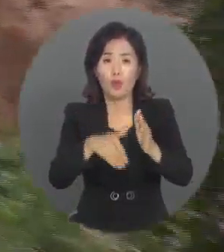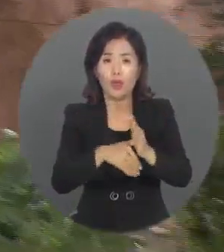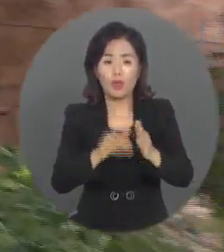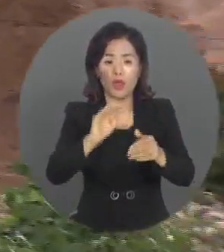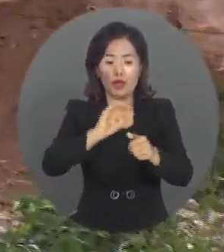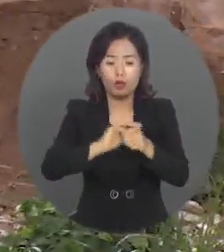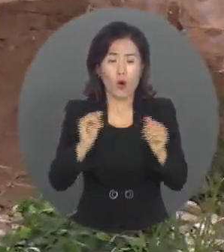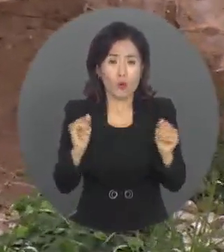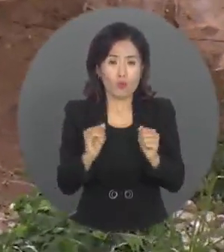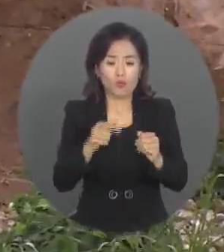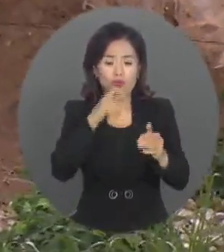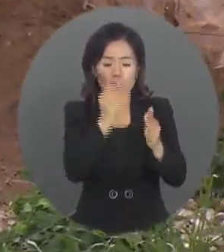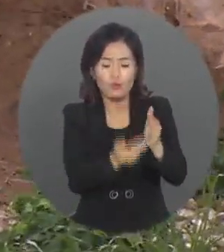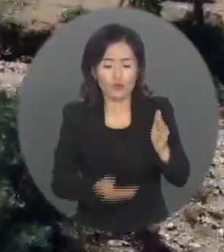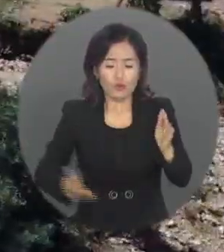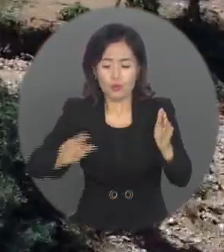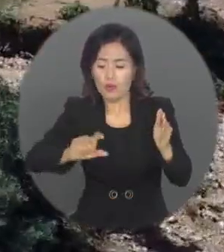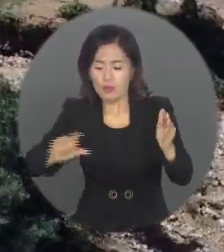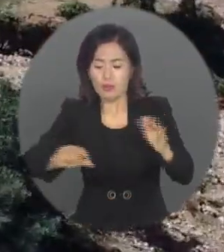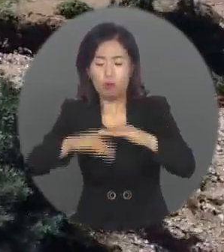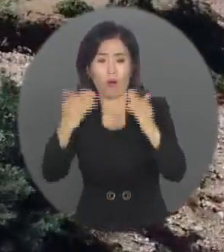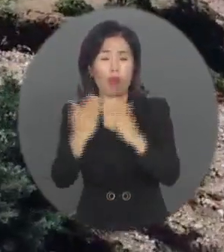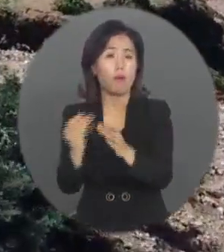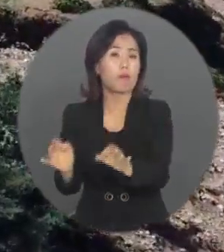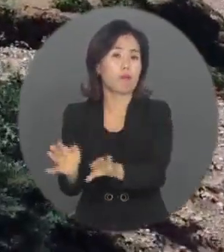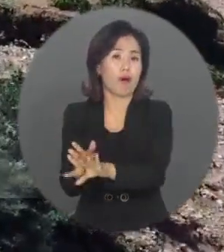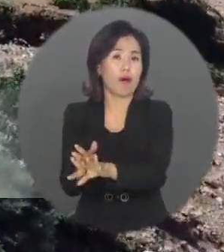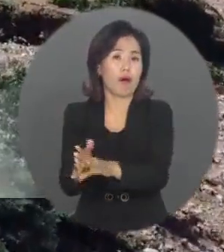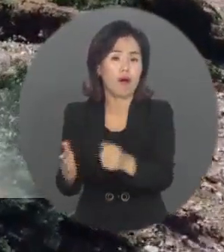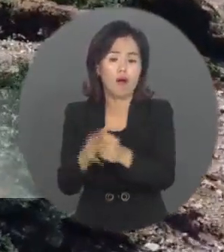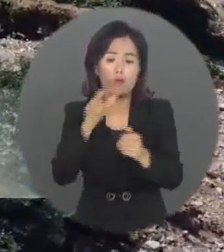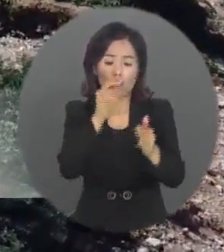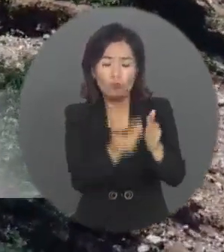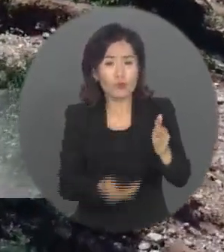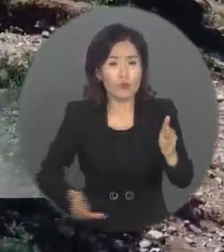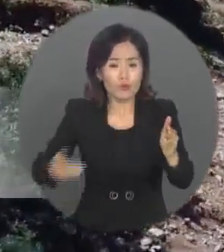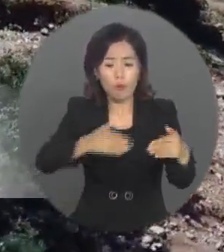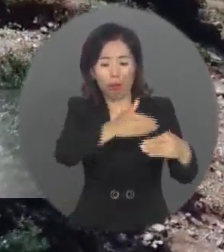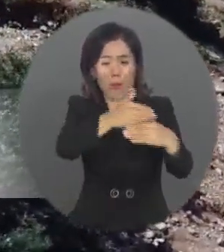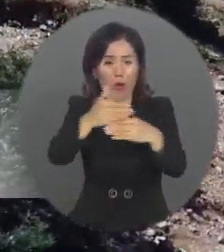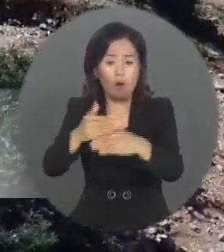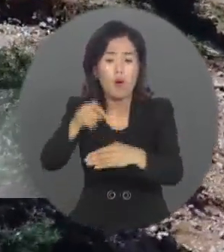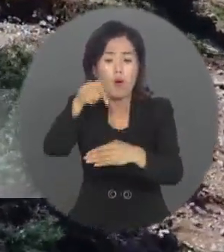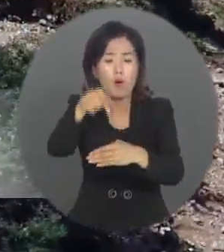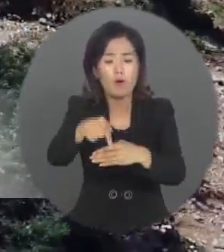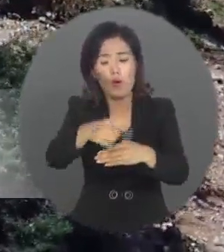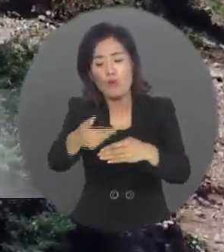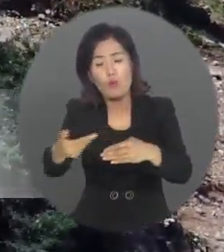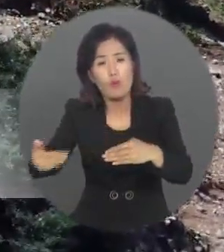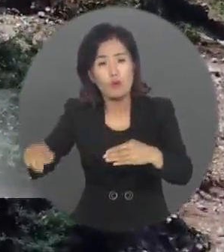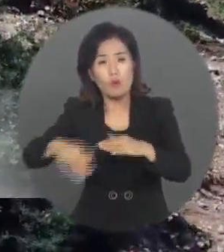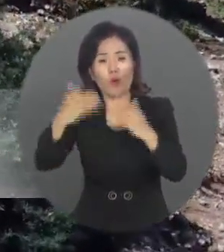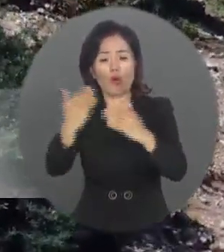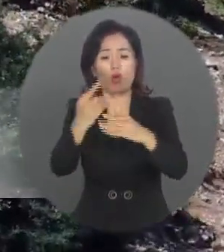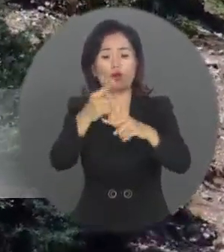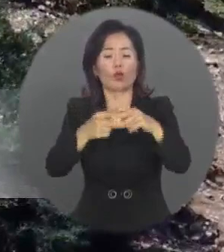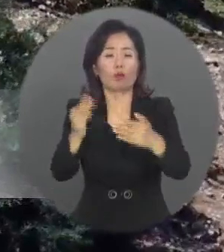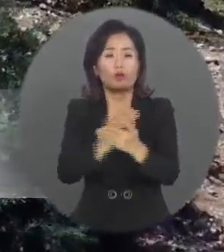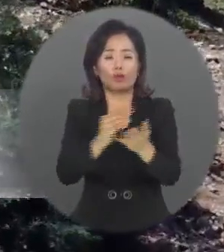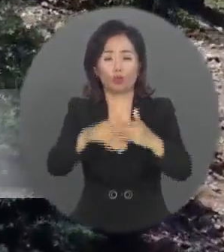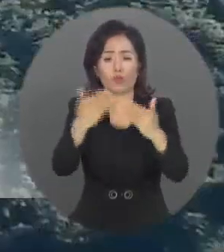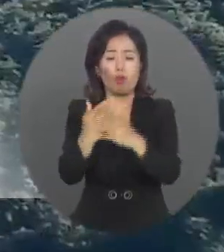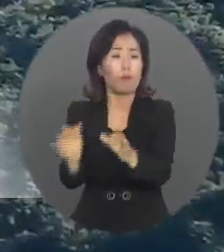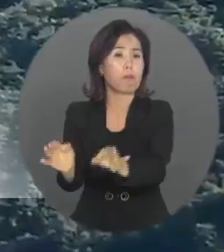경북 경주에 저수지 일부가 유실됐습니다. 한 저수지는 제방 바깥쪽인 하류 사면이 절반쯤